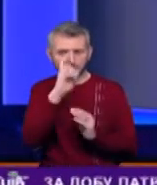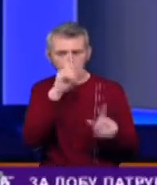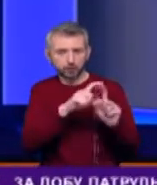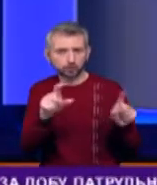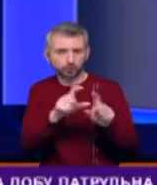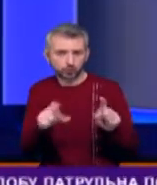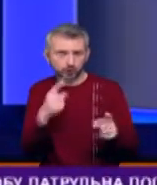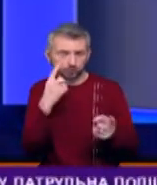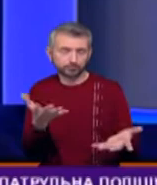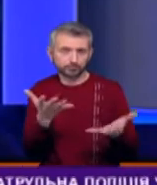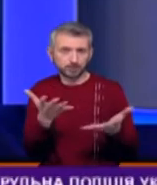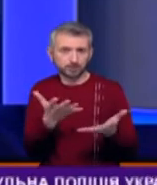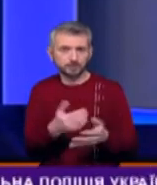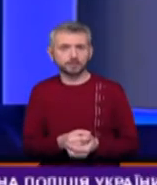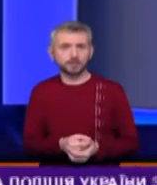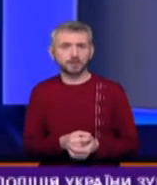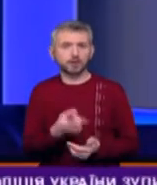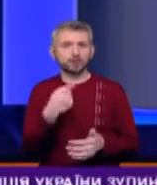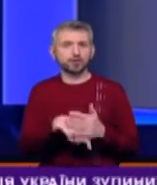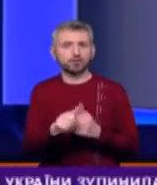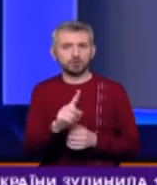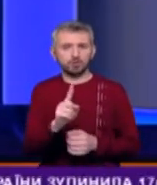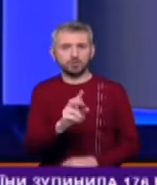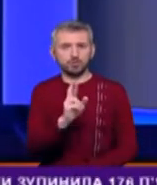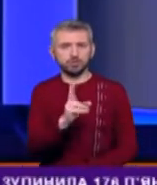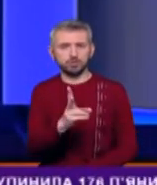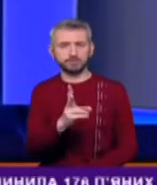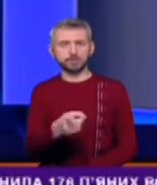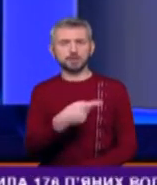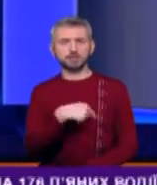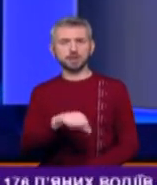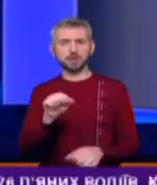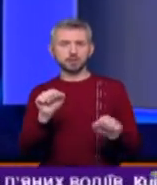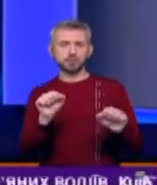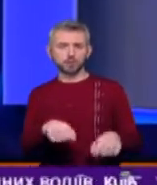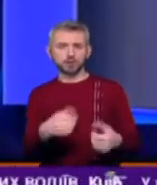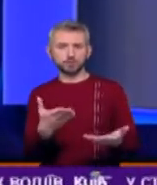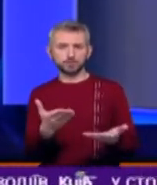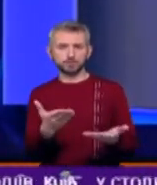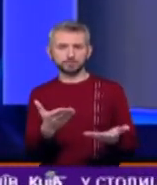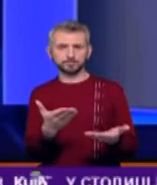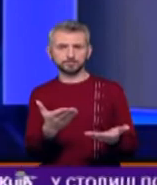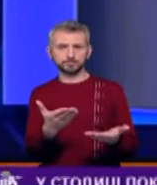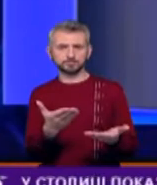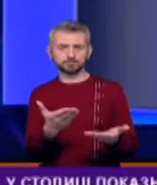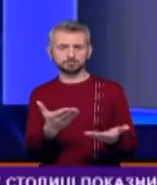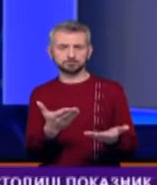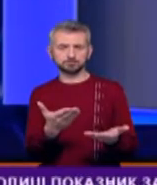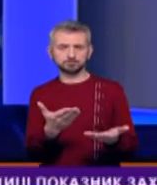структурах в тому чи іншому вигляді. Тому що як ми можемо, ну, скажімо, впасти в іншу крайність